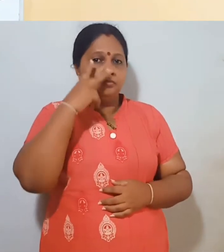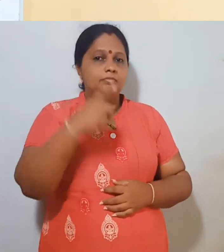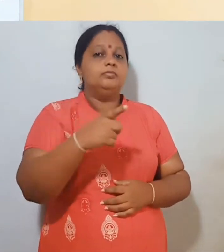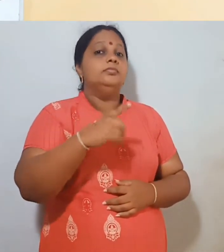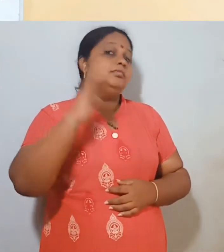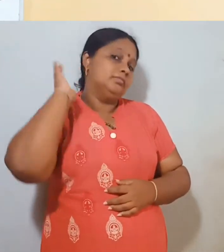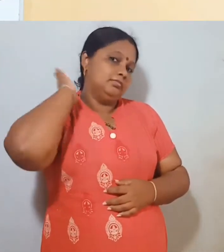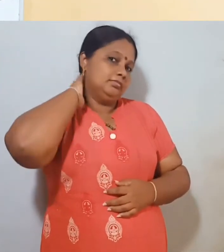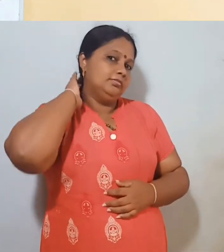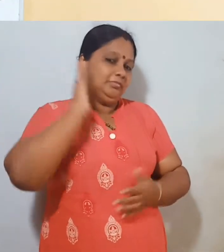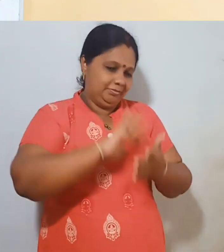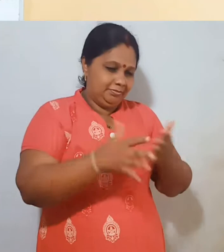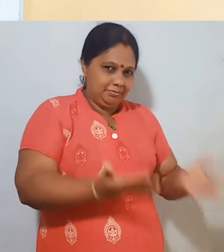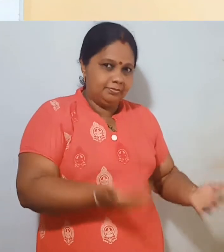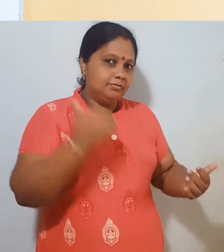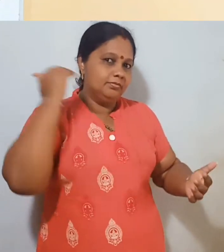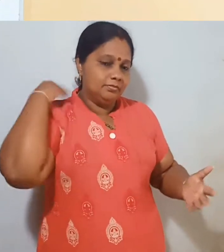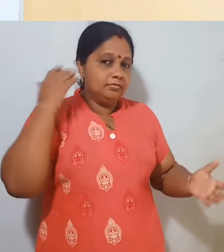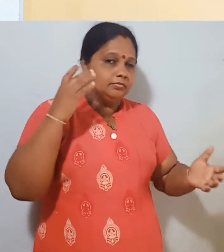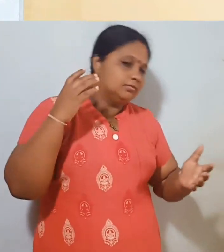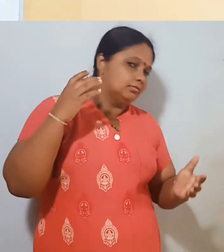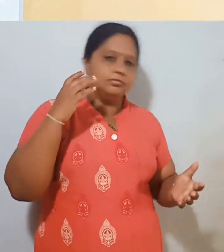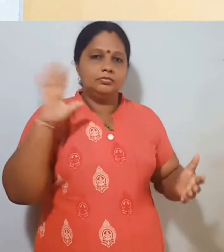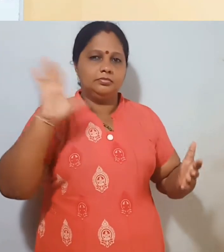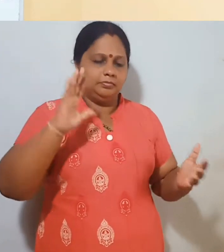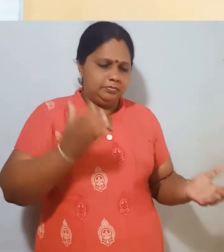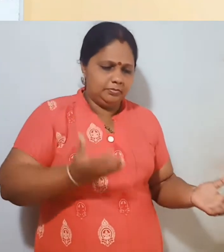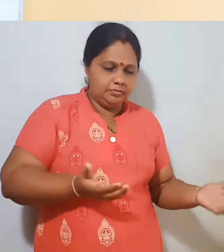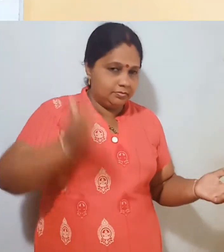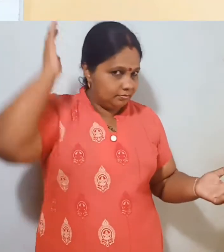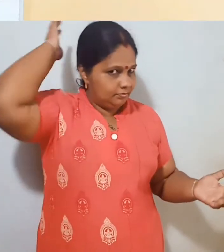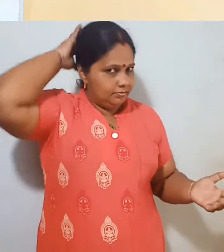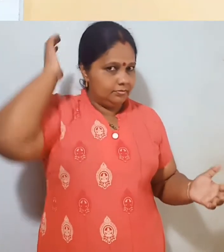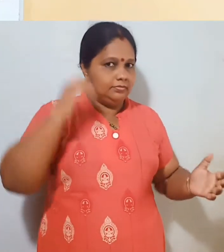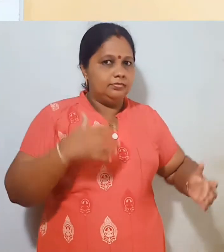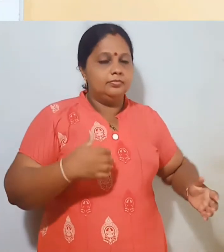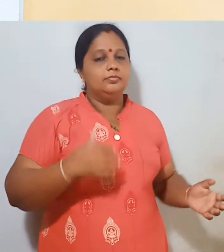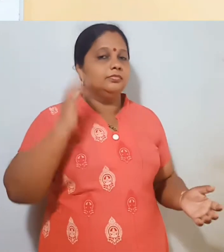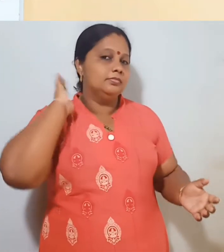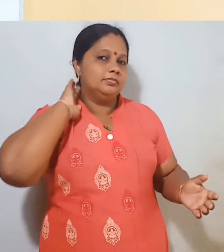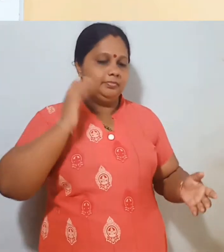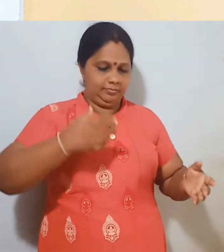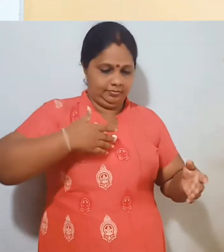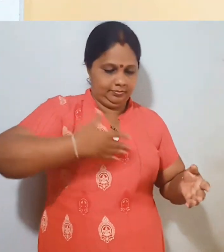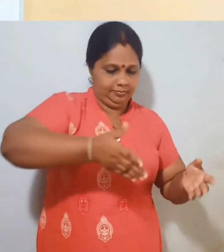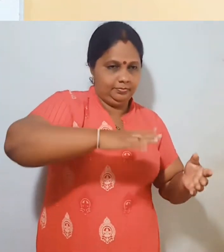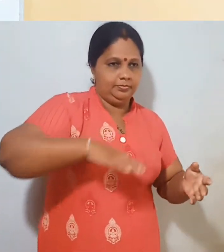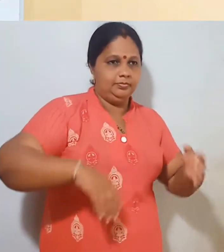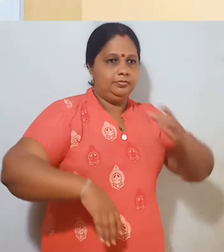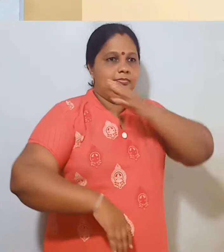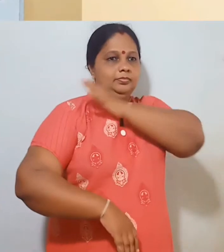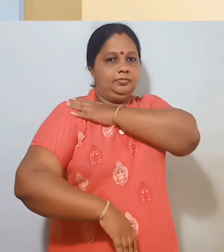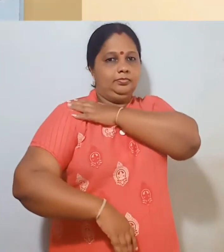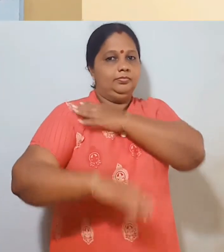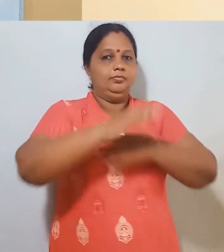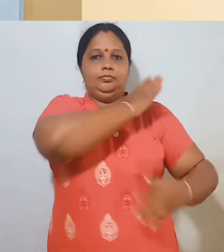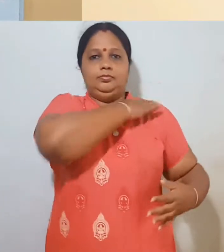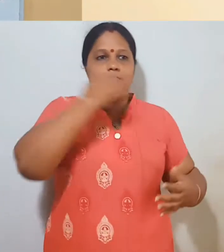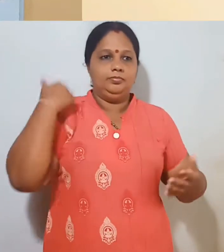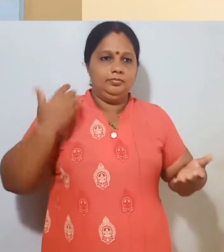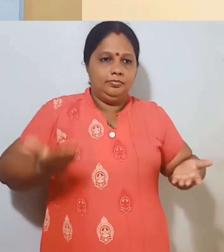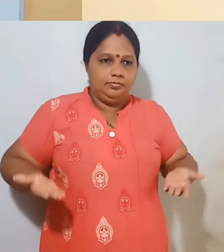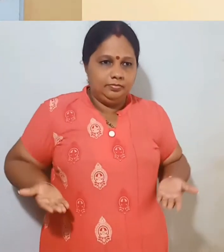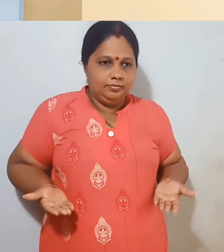பாதுகாக்கணும், கழுத்தை அசையாம பாதுகாக்கணும். அவரை தலைப்பக்கமா பின்பக்கமா நின்று ஷோல்டருக்குள்ள கையை விட்டு இந்த